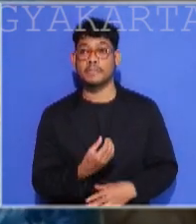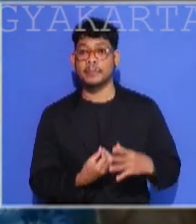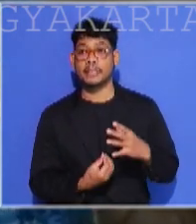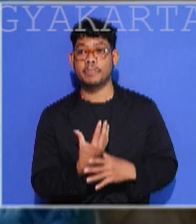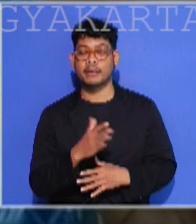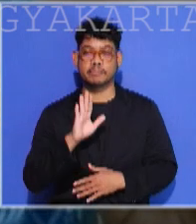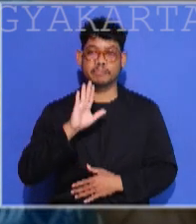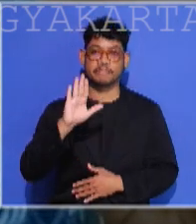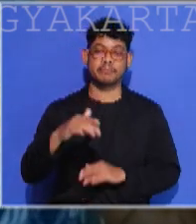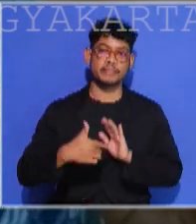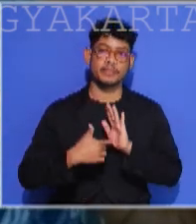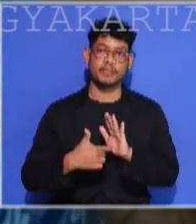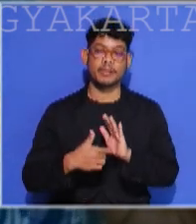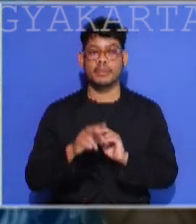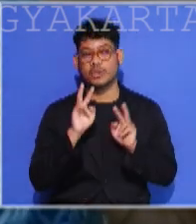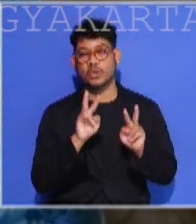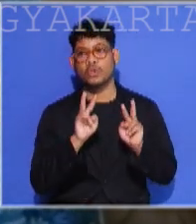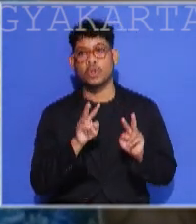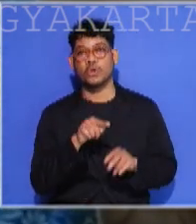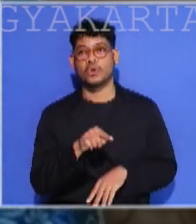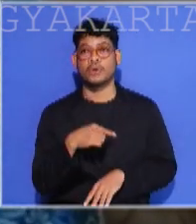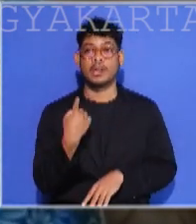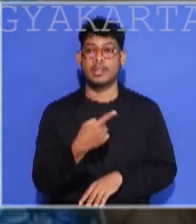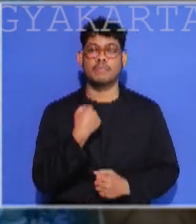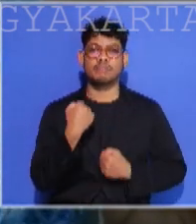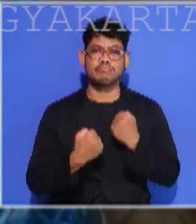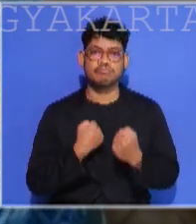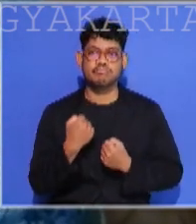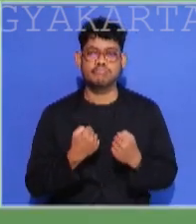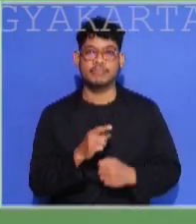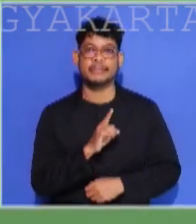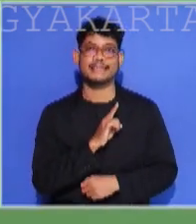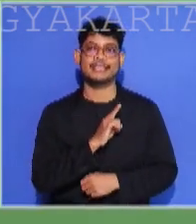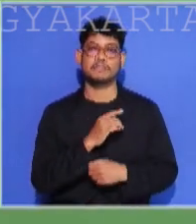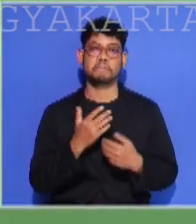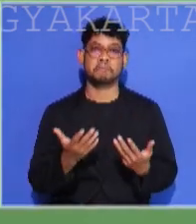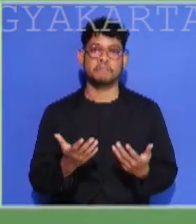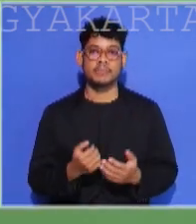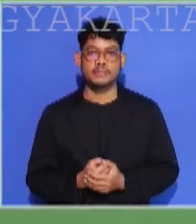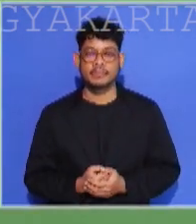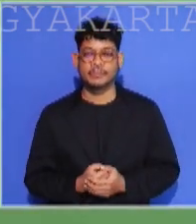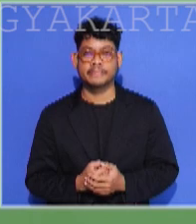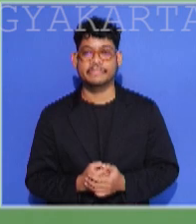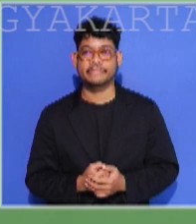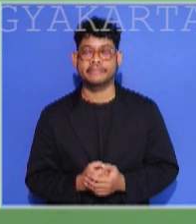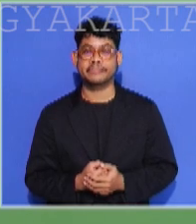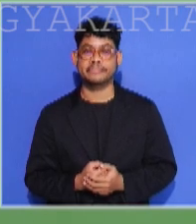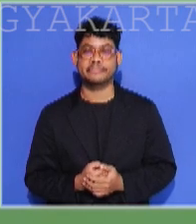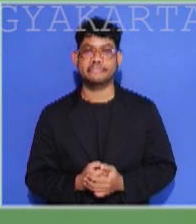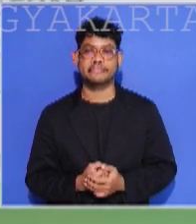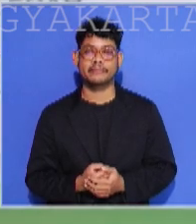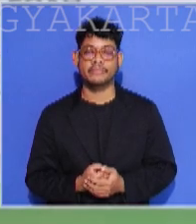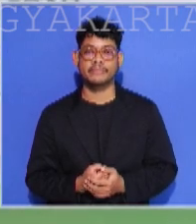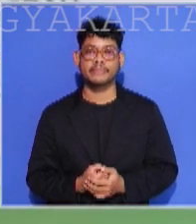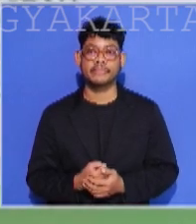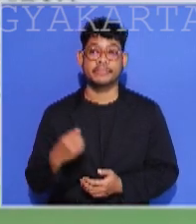bukan sebagai penonton tapi sebagai pelaku untuk pengembangan wisata kita dijelaskan lebih lanjut oleh panus sandan bahwa